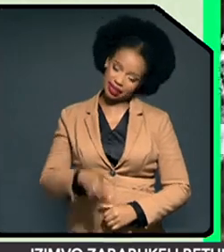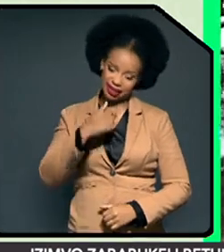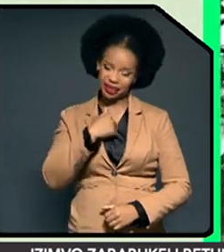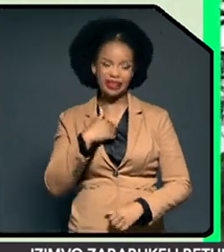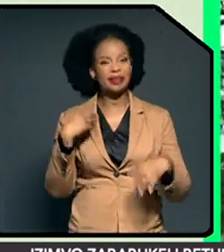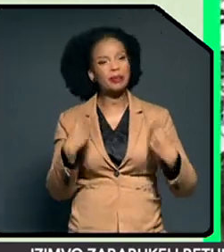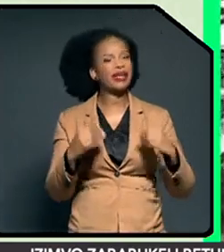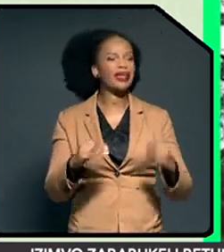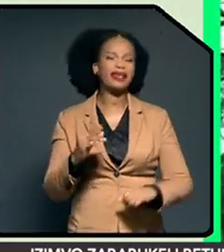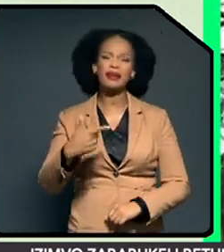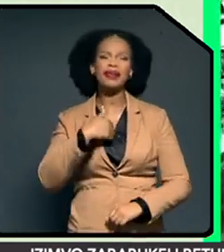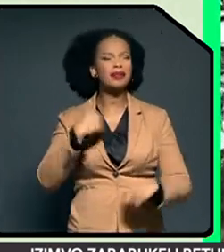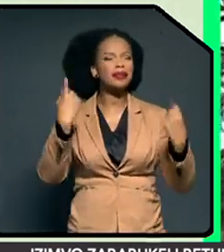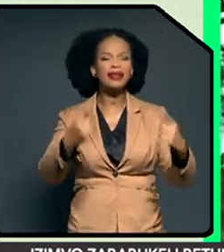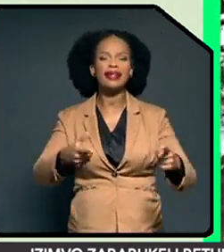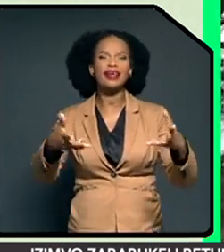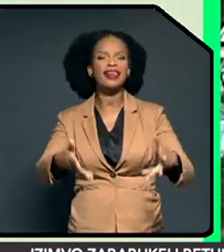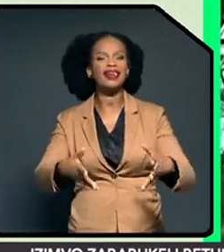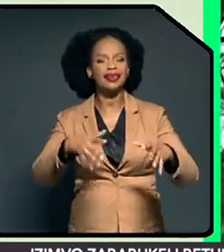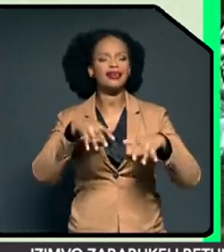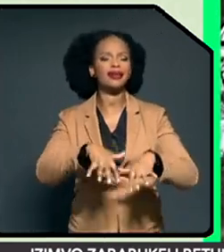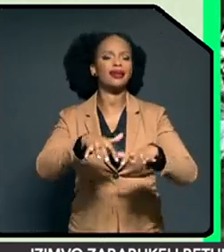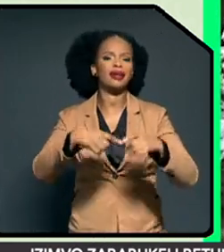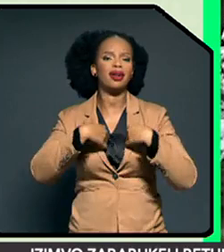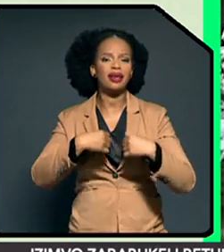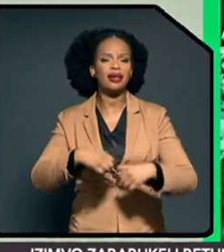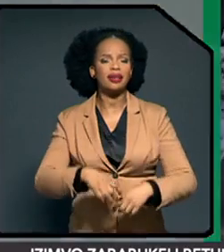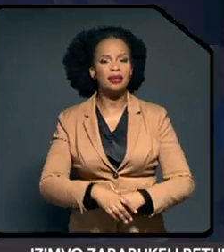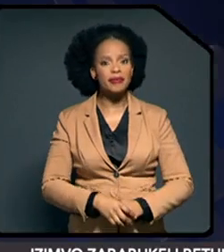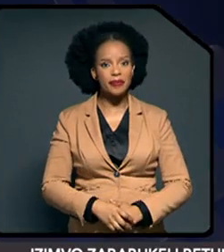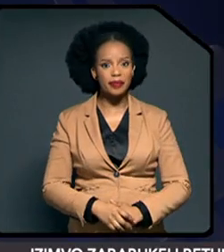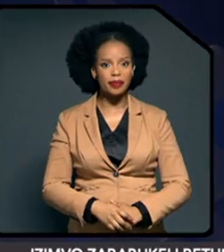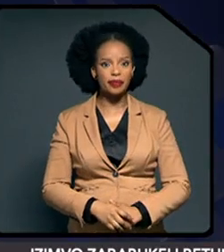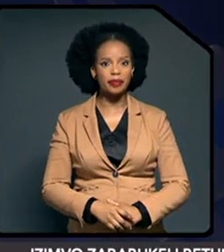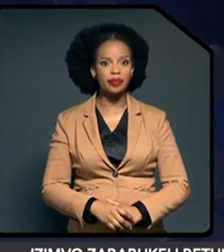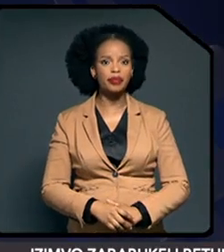uba ndingayobandakanyeka kule nto yoqhankqalazo.